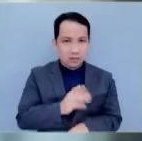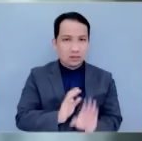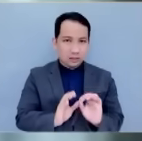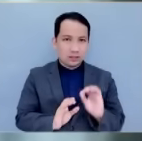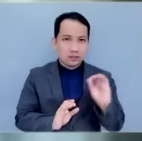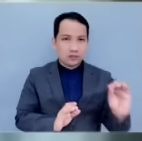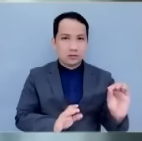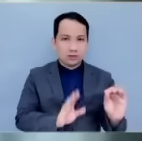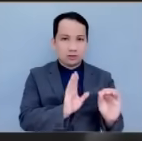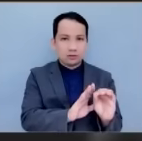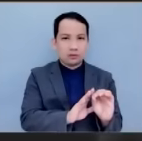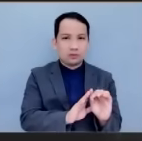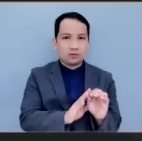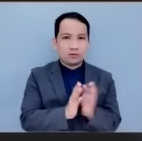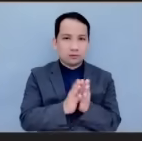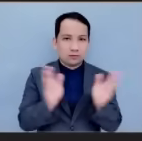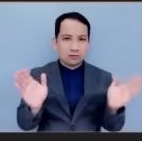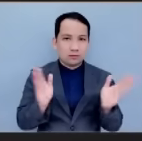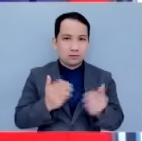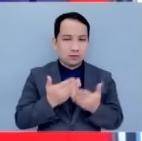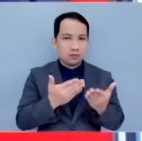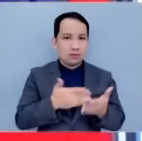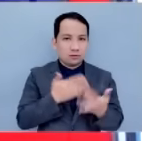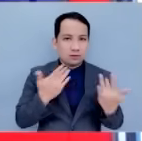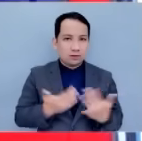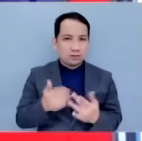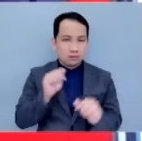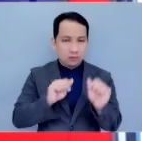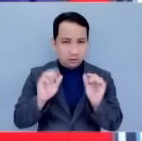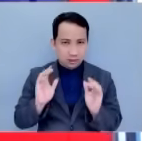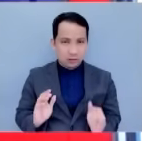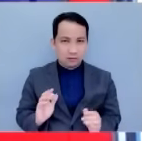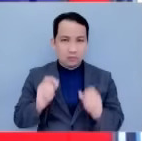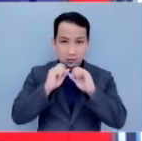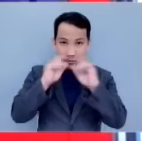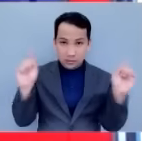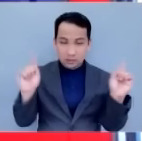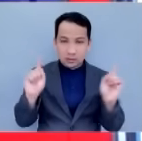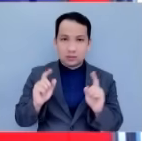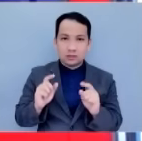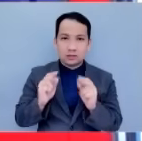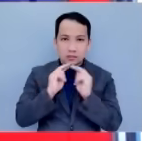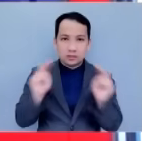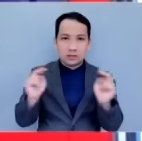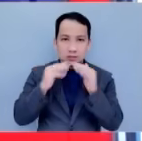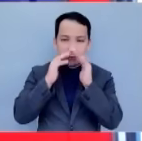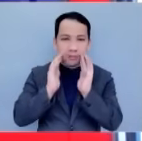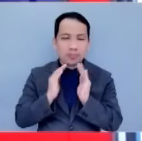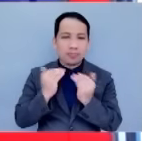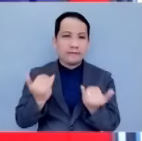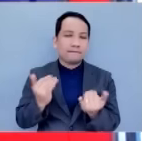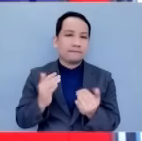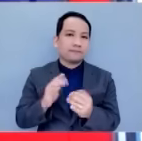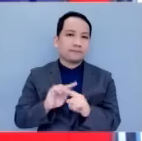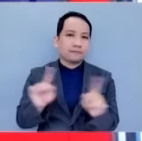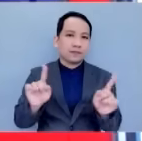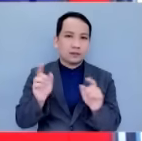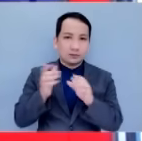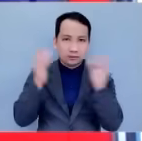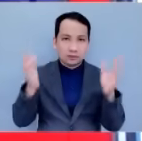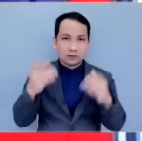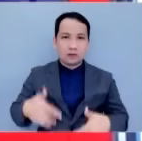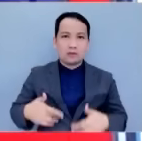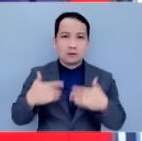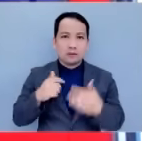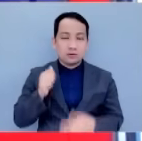Ganun ka-generous yung heart niya as an actress. Nakakagulat yung balita, nakakalungkot. But at the same time, we celebrate the life, no,